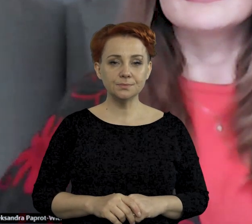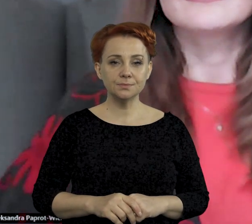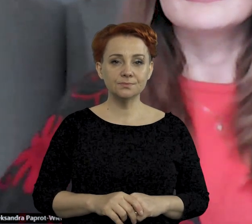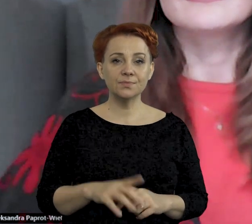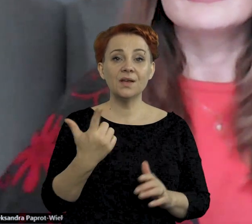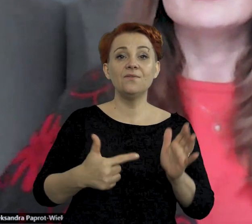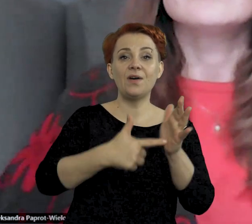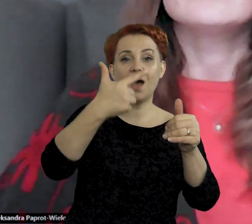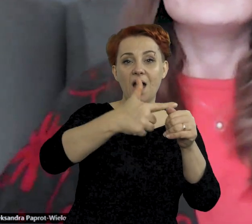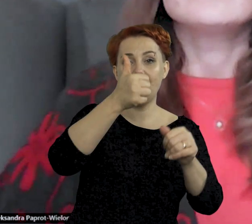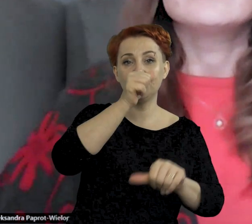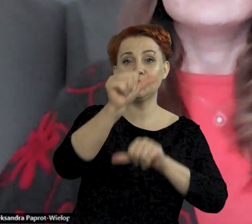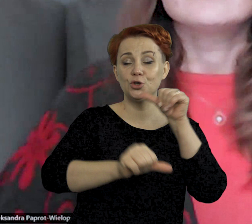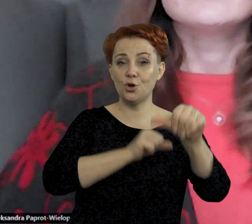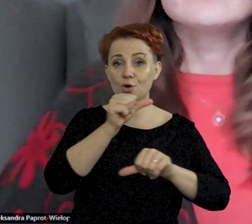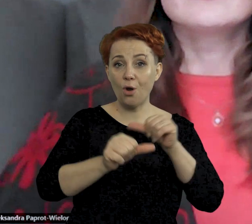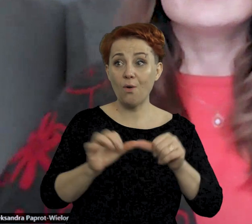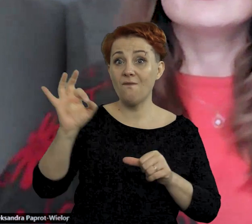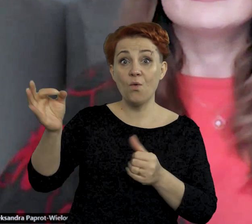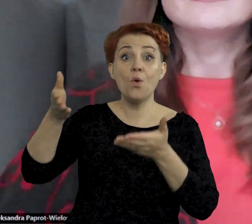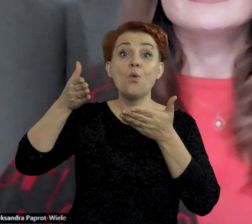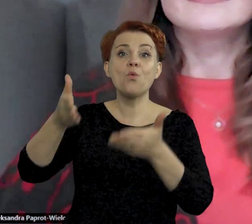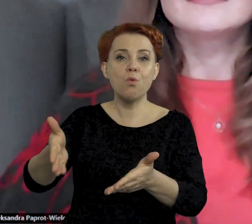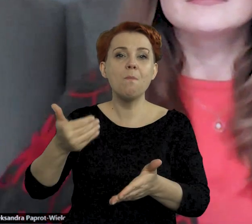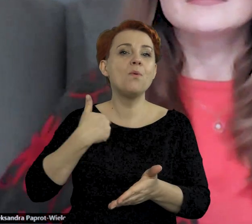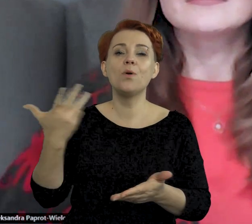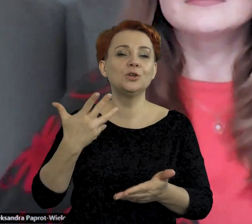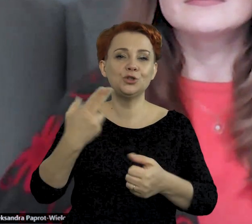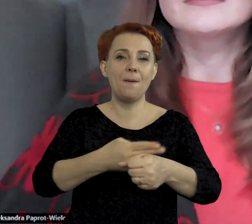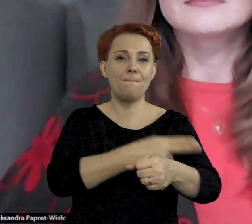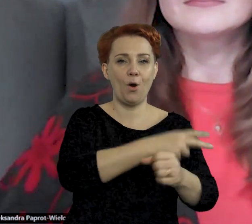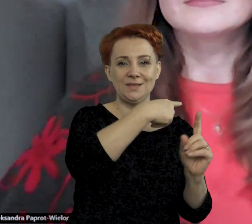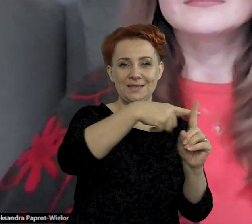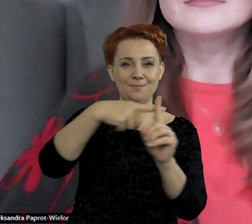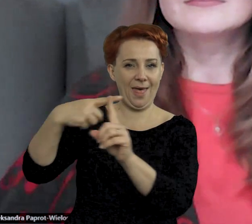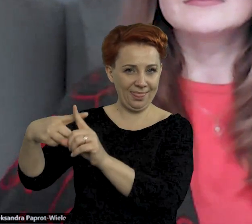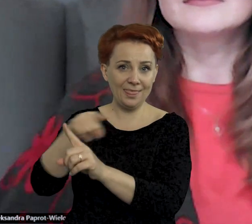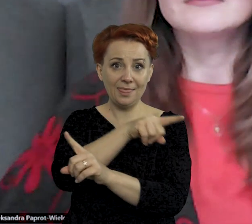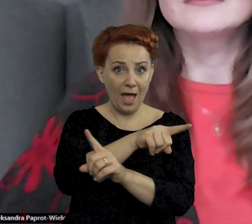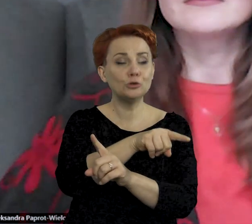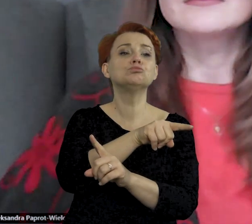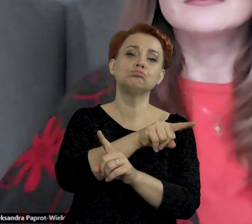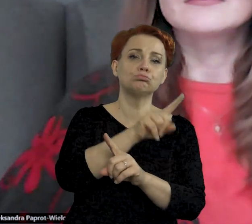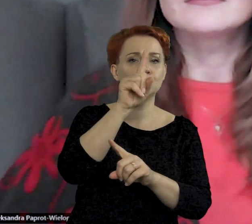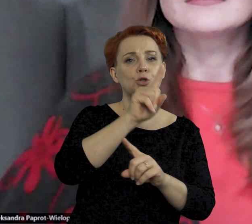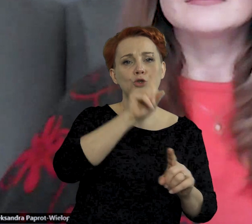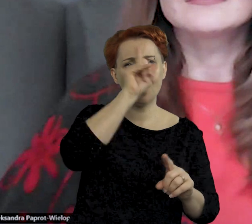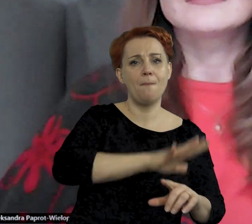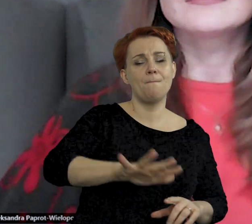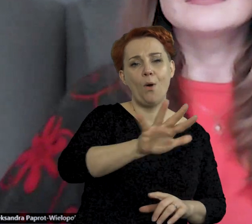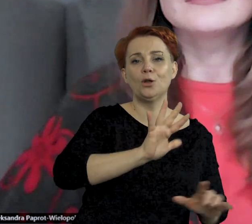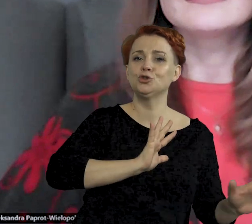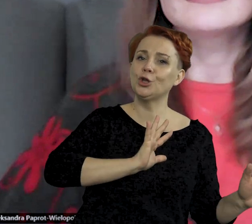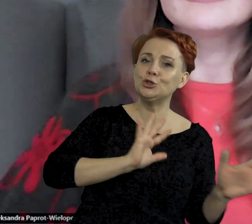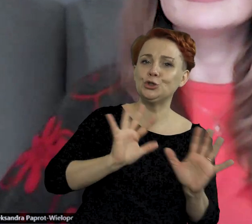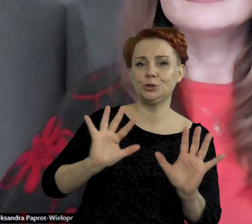W 2021 roku jej grób znajdujący się na poznańskim cmentarzu Górczyńskim został objęty społeczną opieką przez